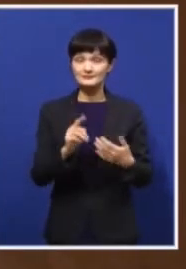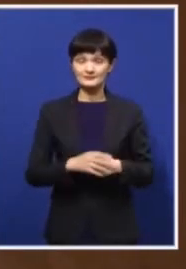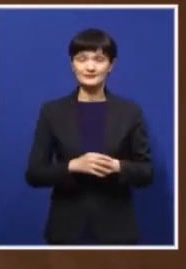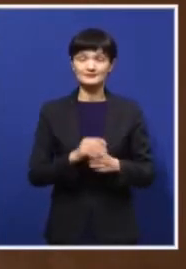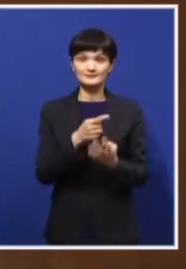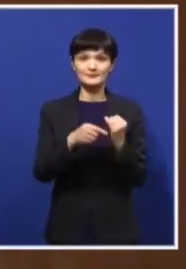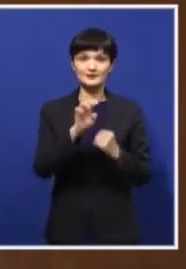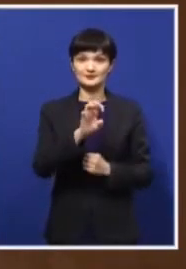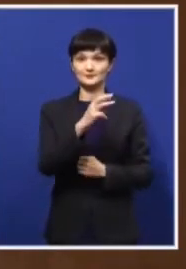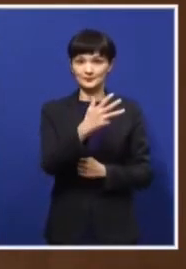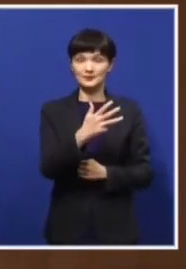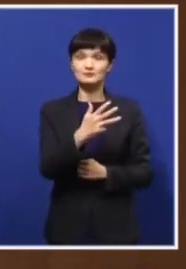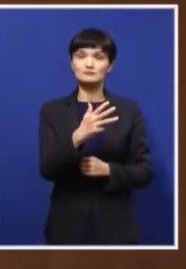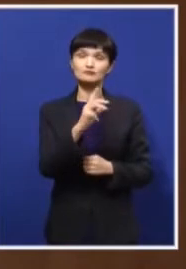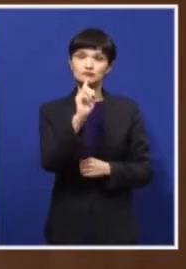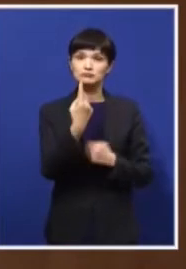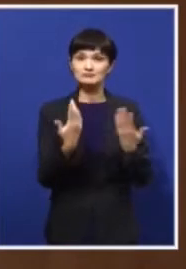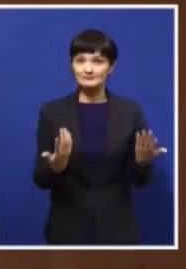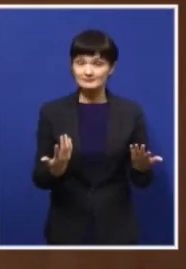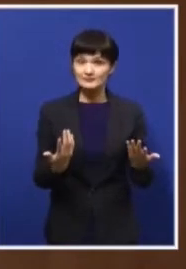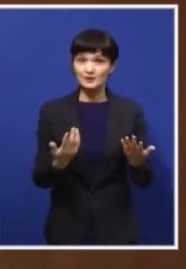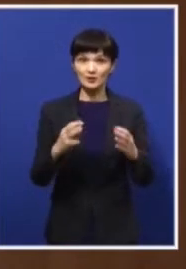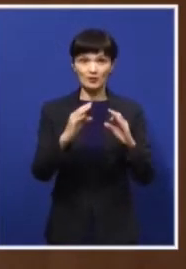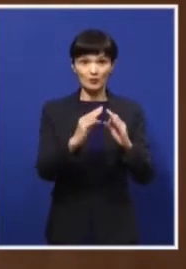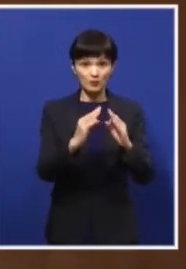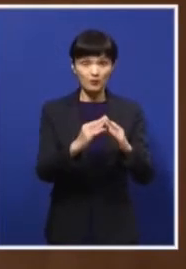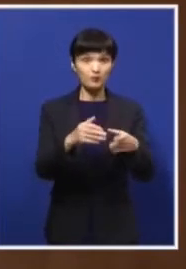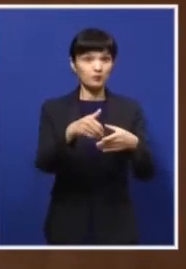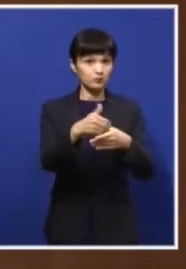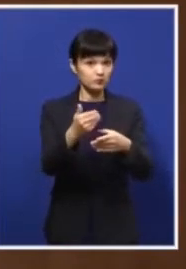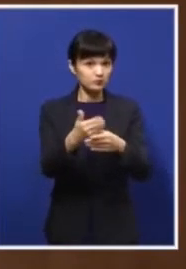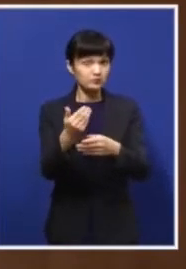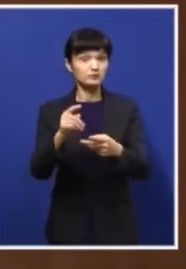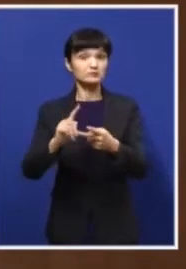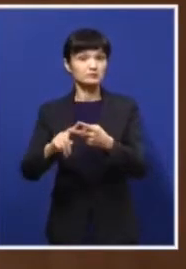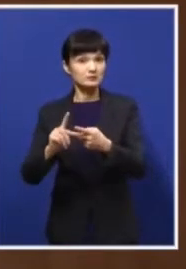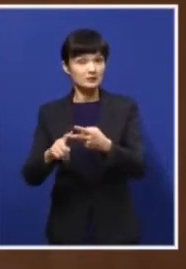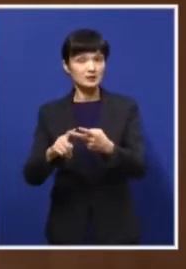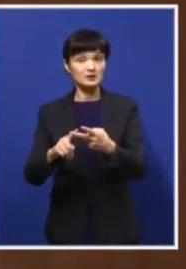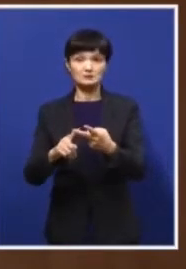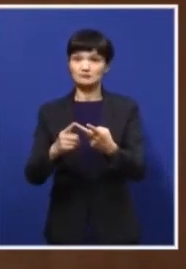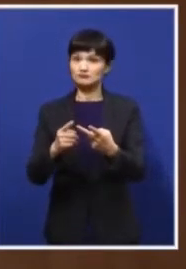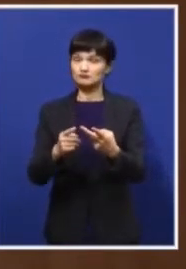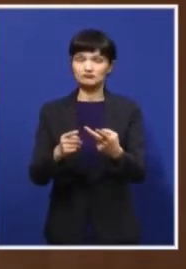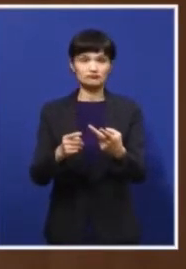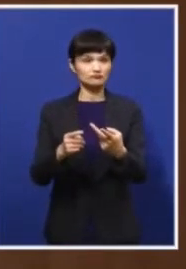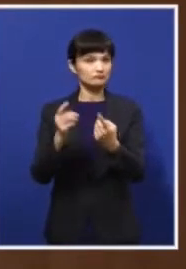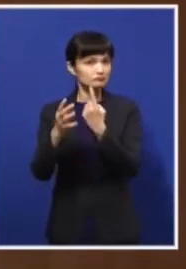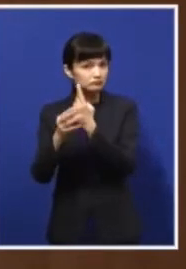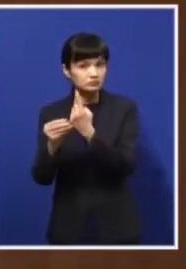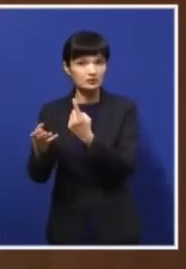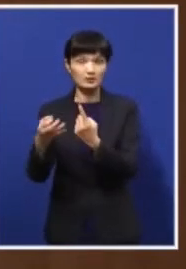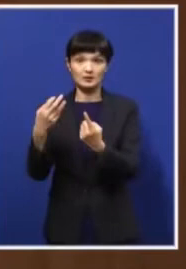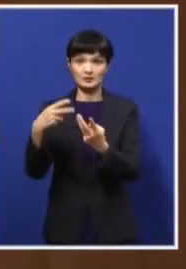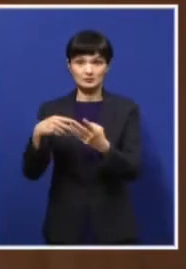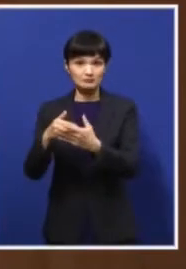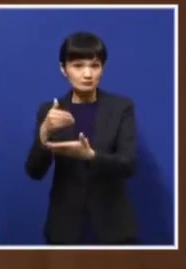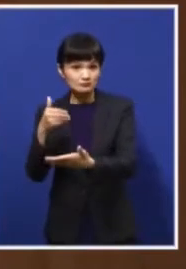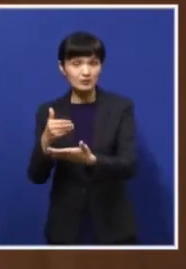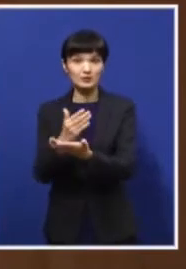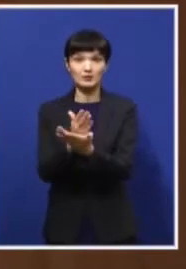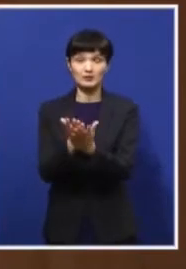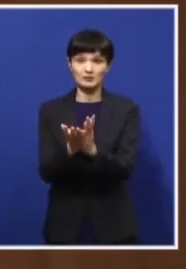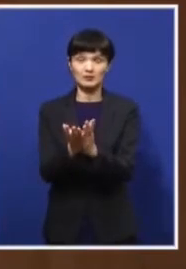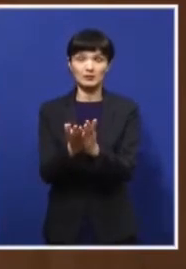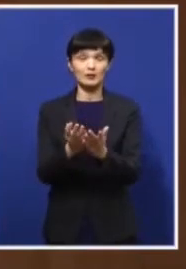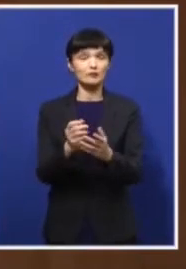有的金融机构它是有行支、有信用卡，或者是它同时都有，或者是它有跨支付工具的